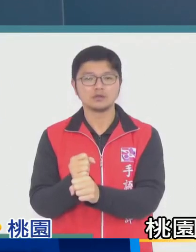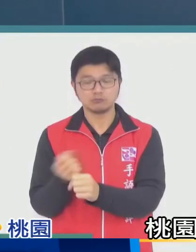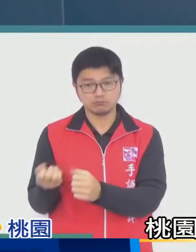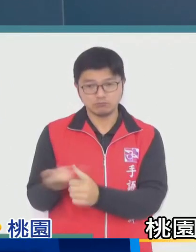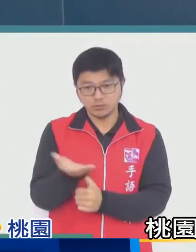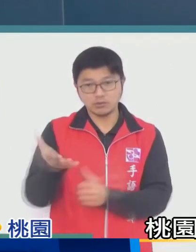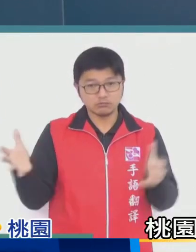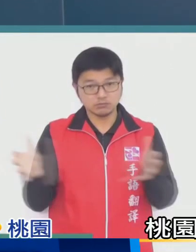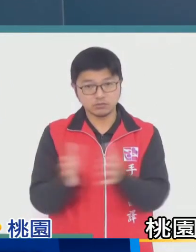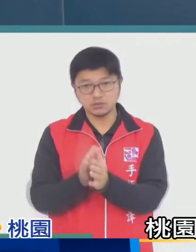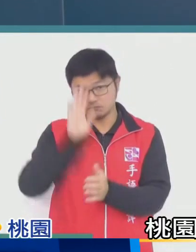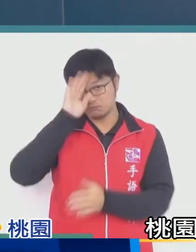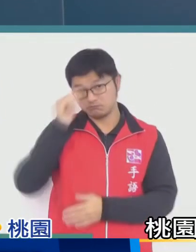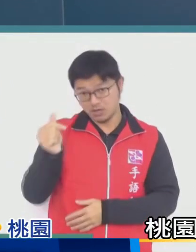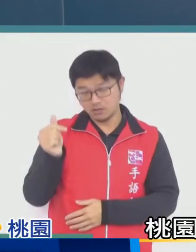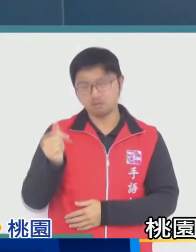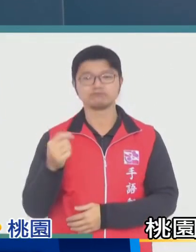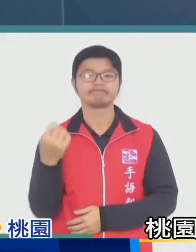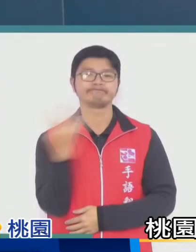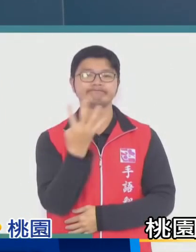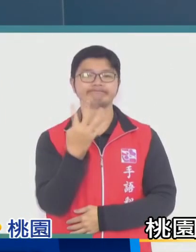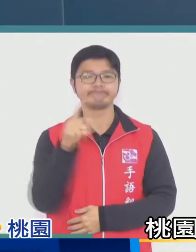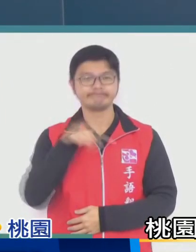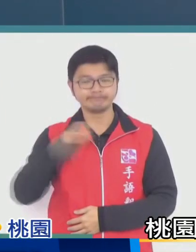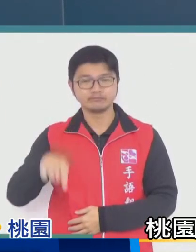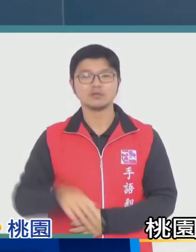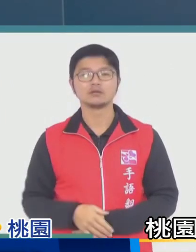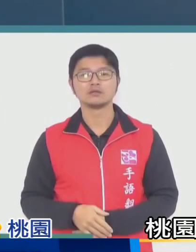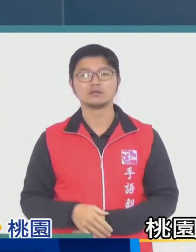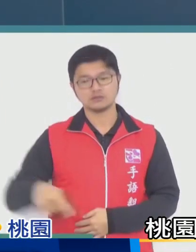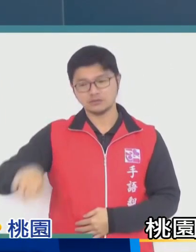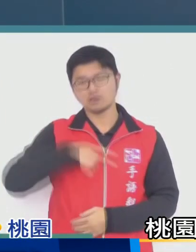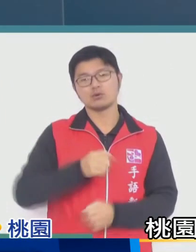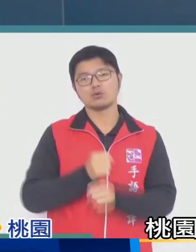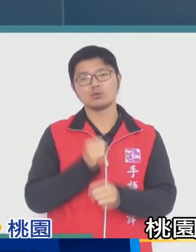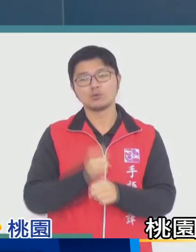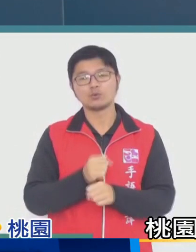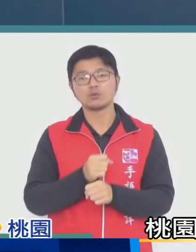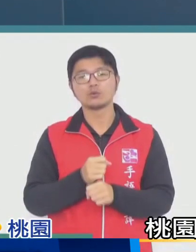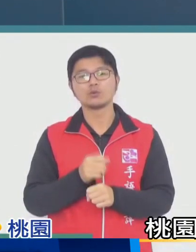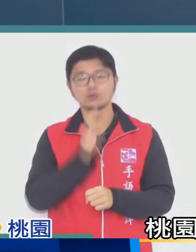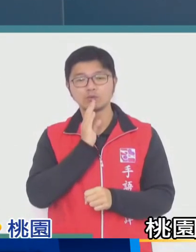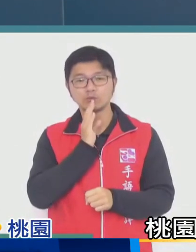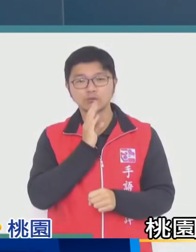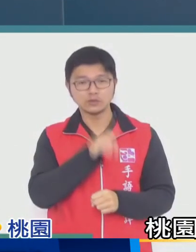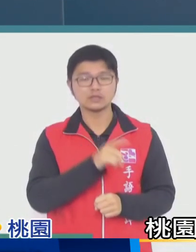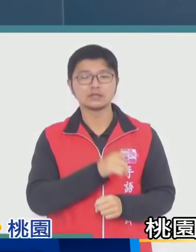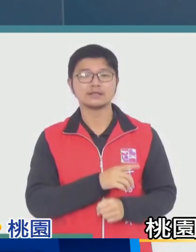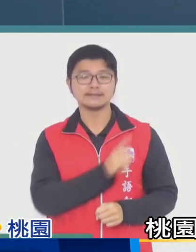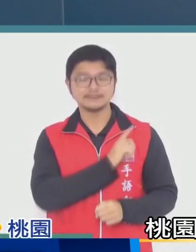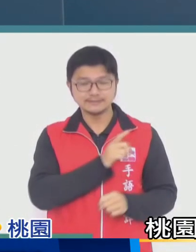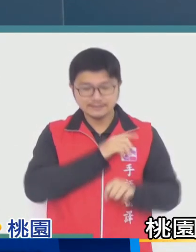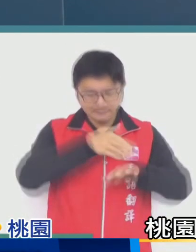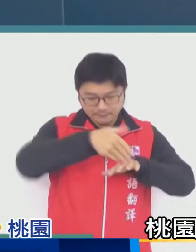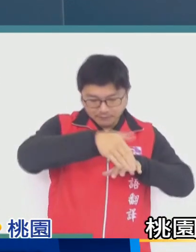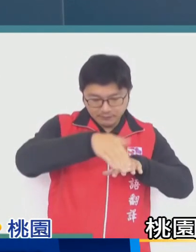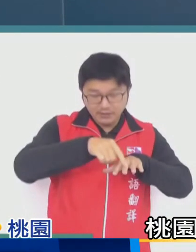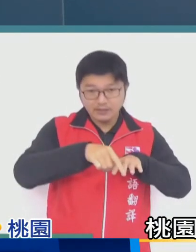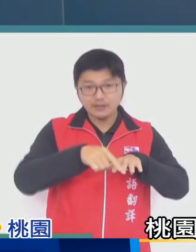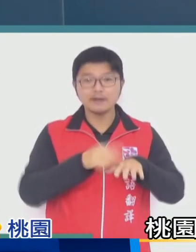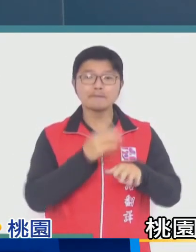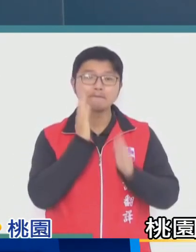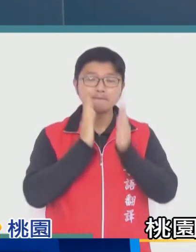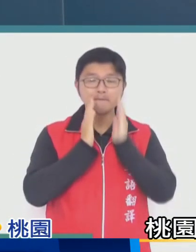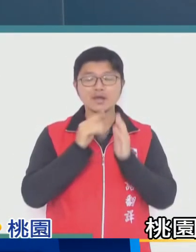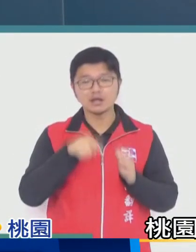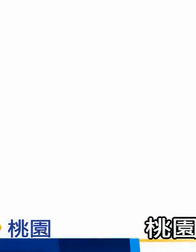确诊。那么都是自营的美甲工作坊的顾客，这个也是我们框列的，